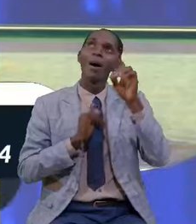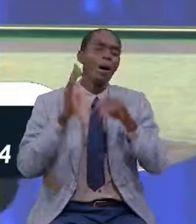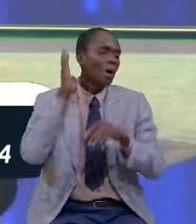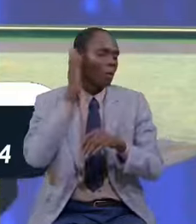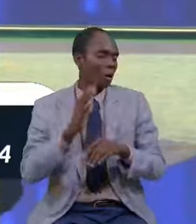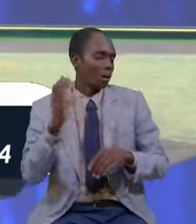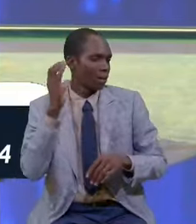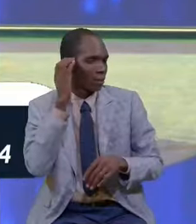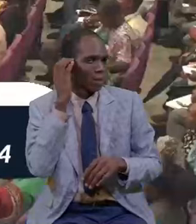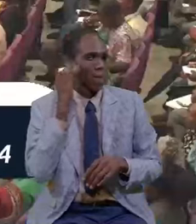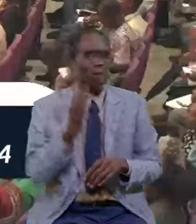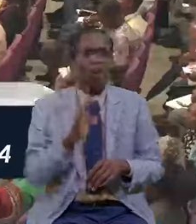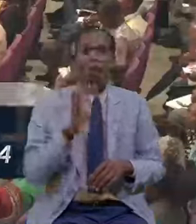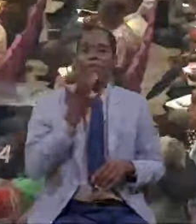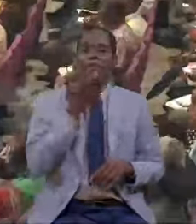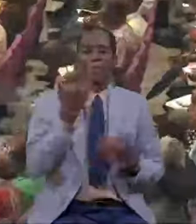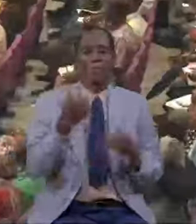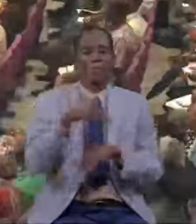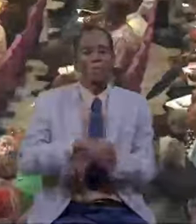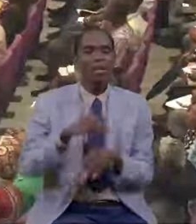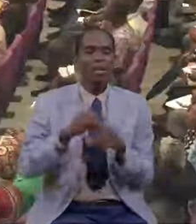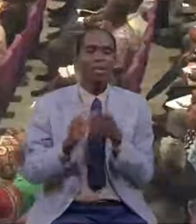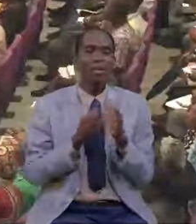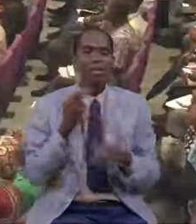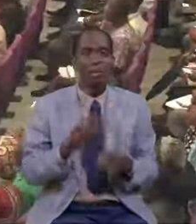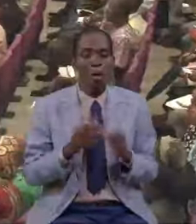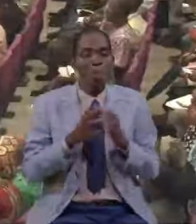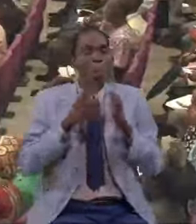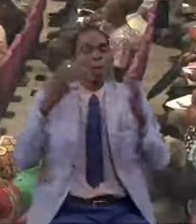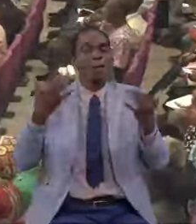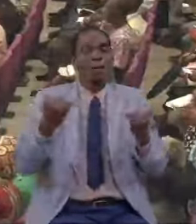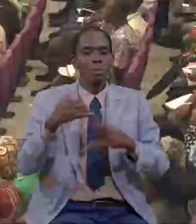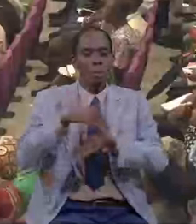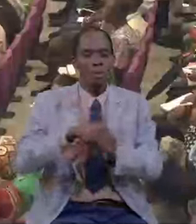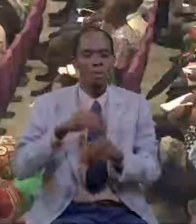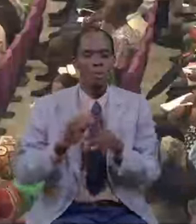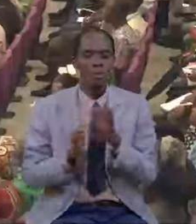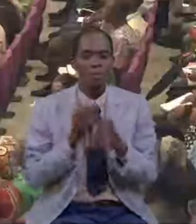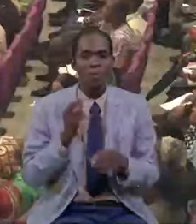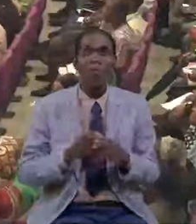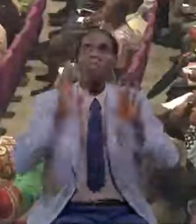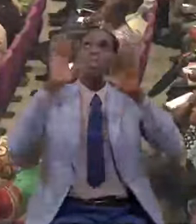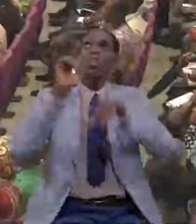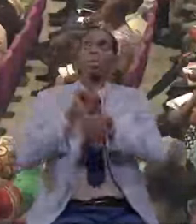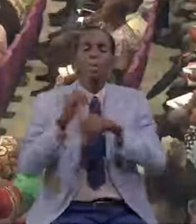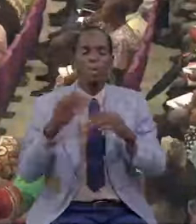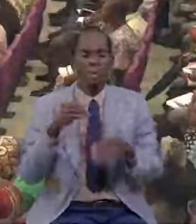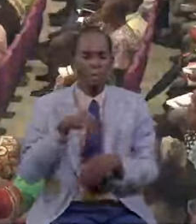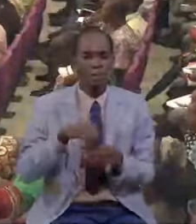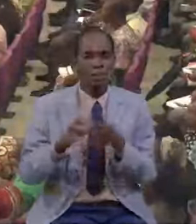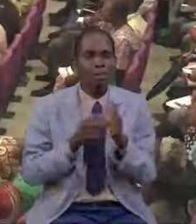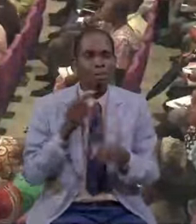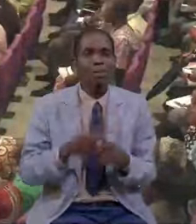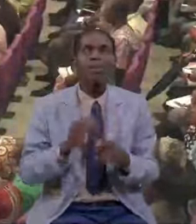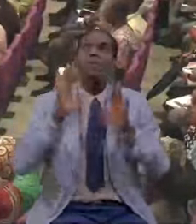j'exaucerai. La faveur ce soir, l'abondance ce soir, les miracles ce soir, les signes